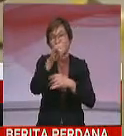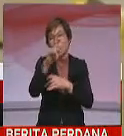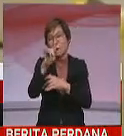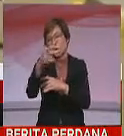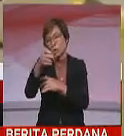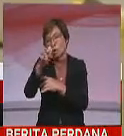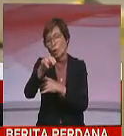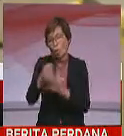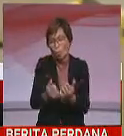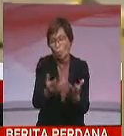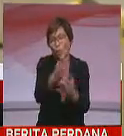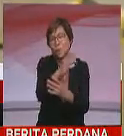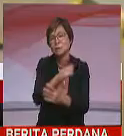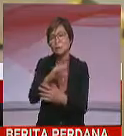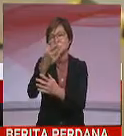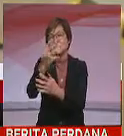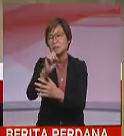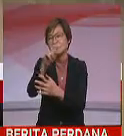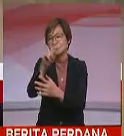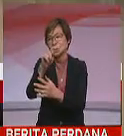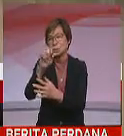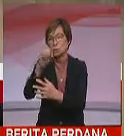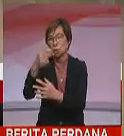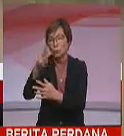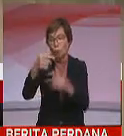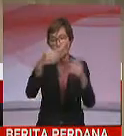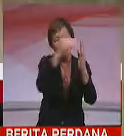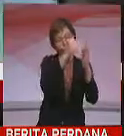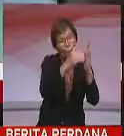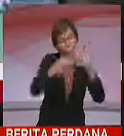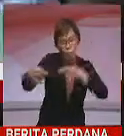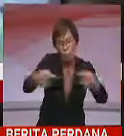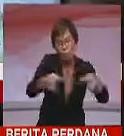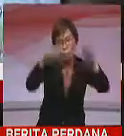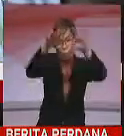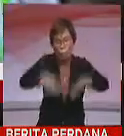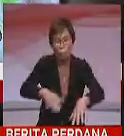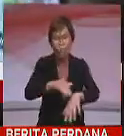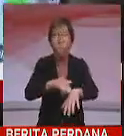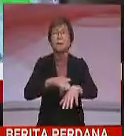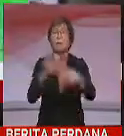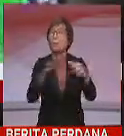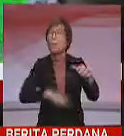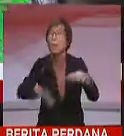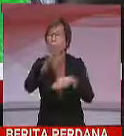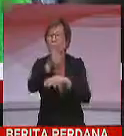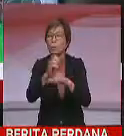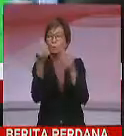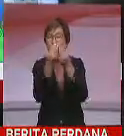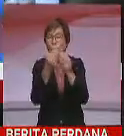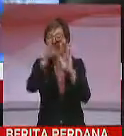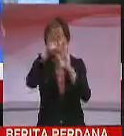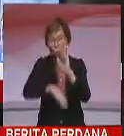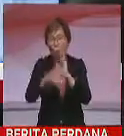Jujitsu ia menjadikan keseluruhan acara bakal dipertandingkan dalam temasah itu sebanyak 40 jumlah acara itu kurang